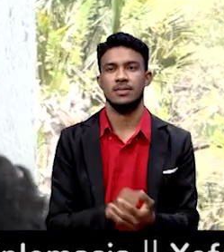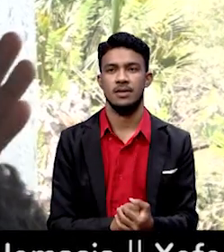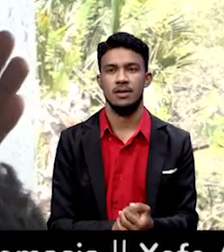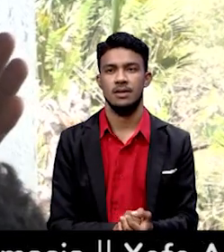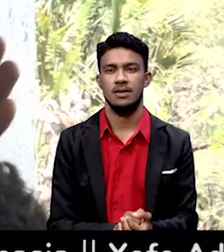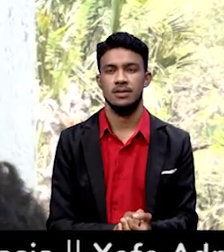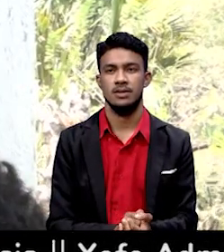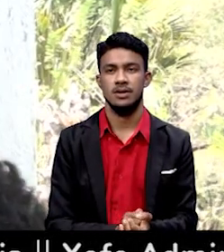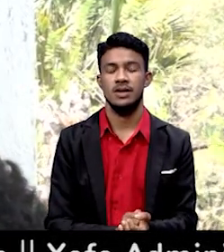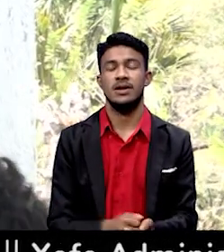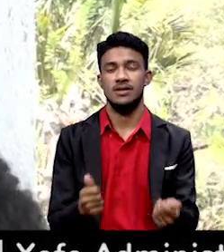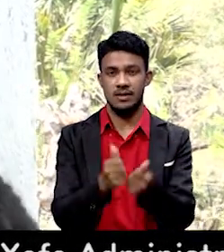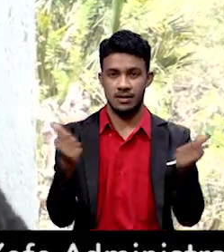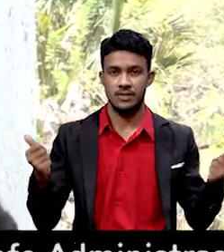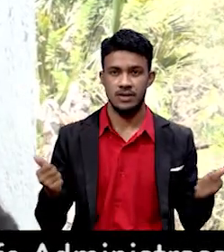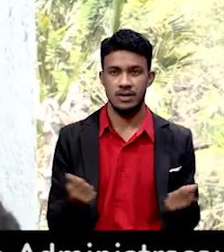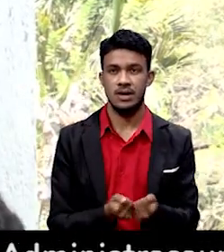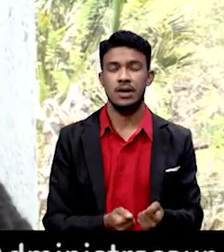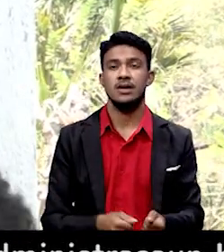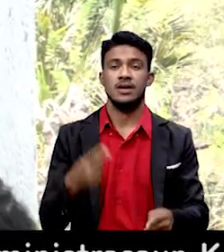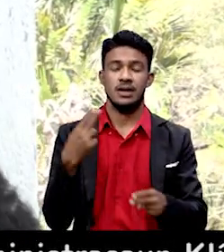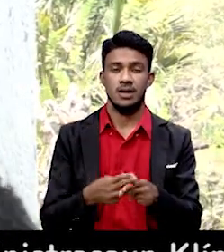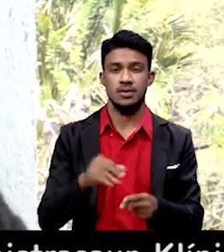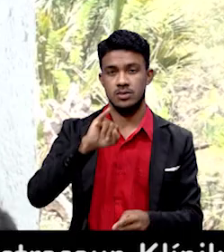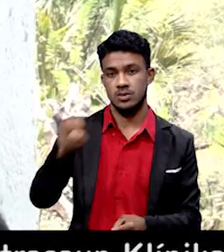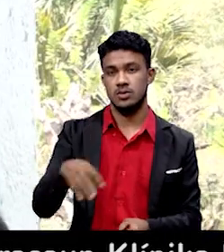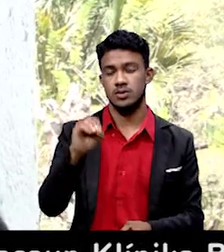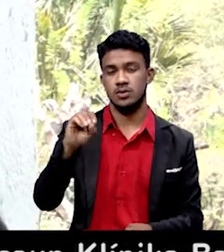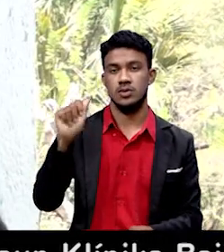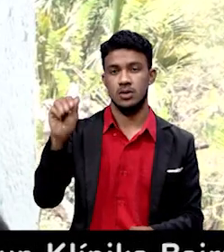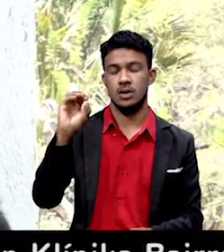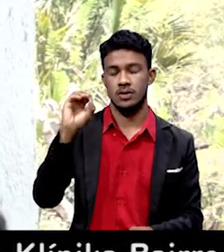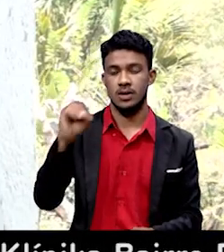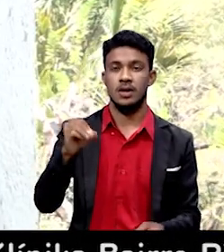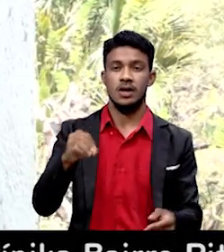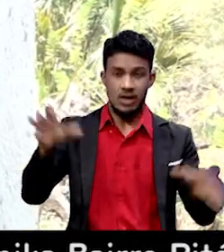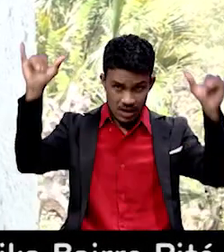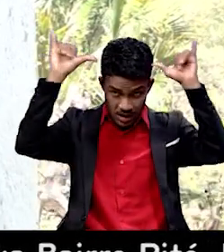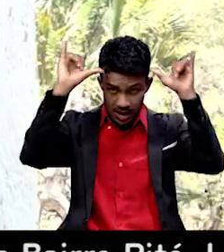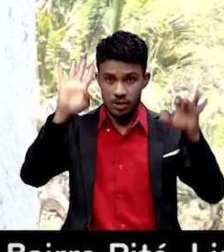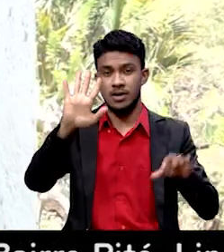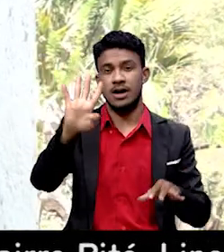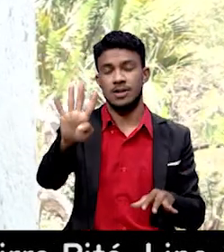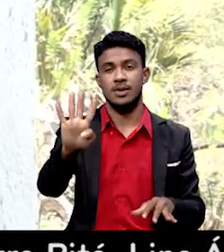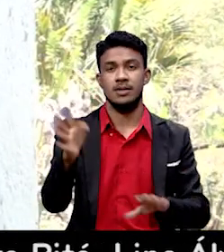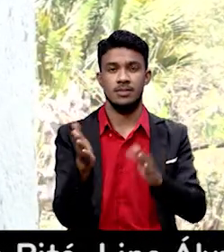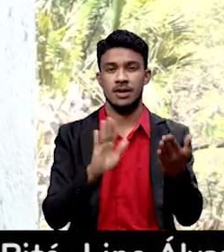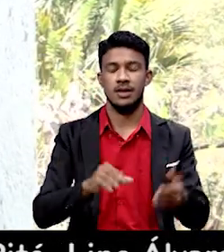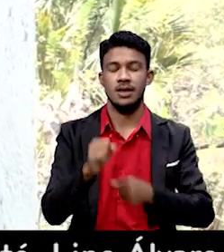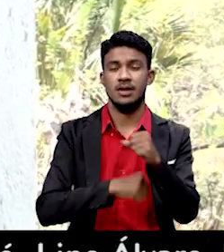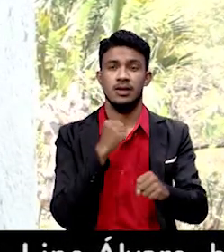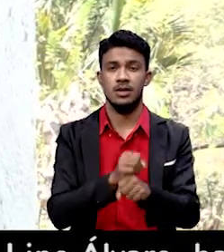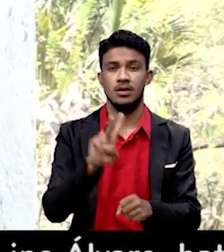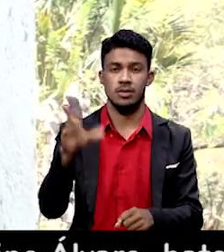Tinan-tinan? Tinan-tinan. Iya, aku mulai dari ini, naran suau, nyakarau, ha. Ah, ya. Nyatinan kotu, ha. Hah? Nyatinan kotu. Jauh suku